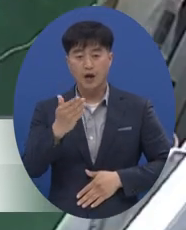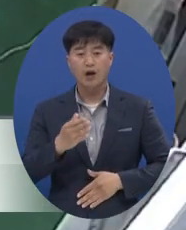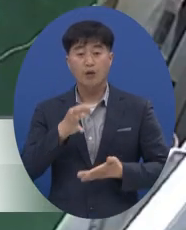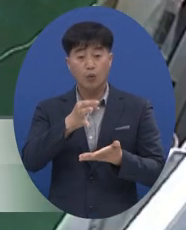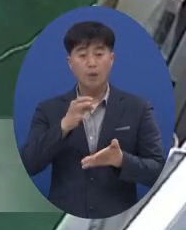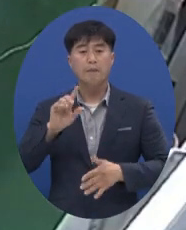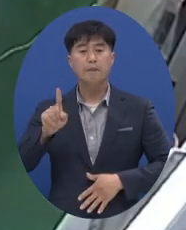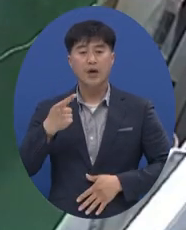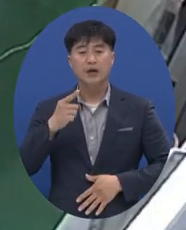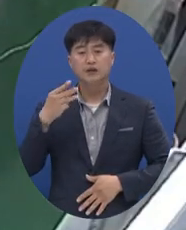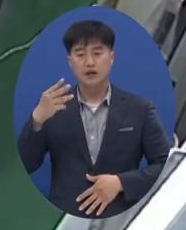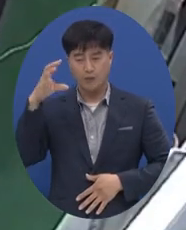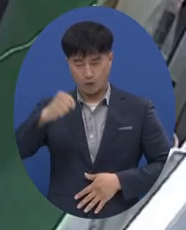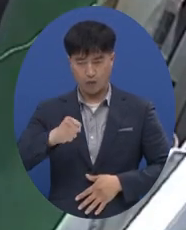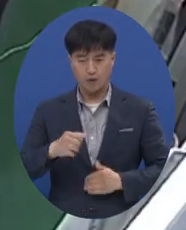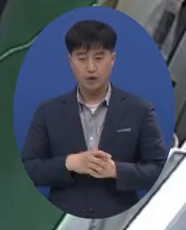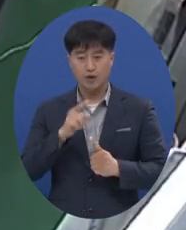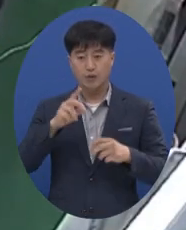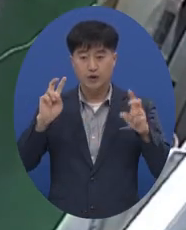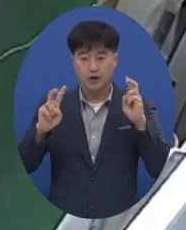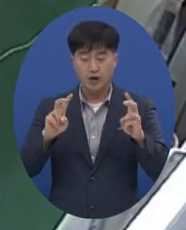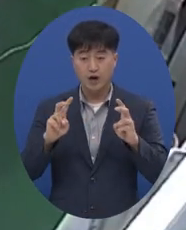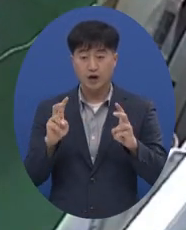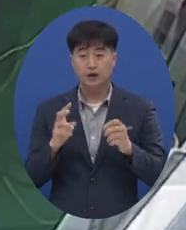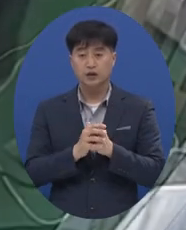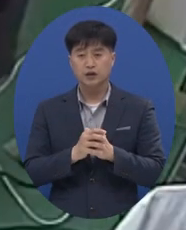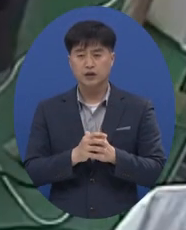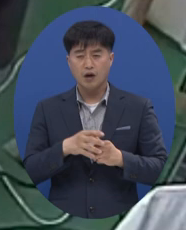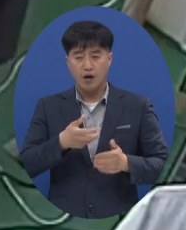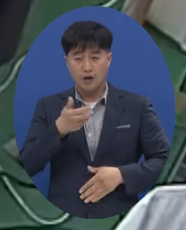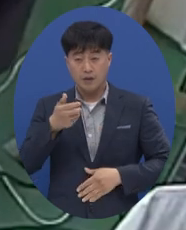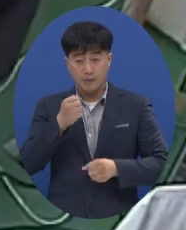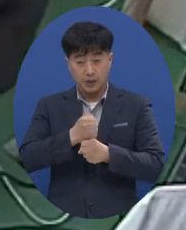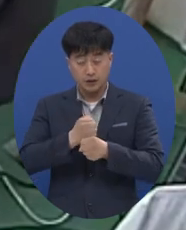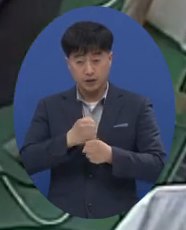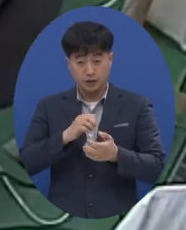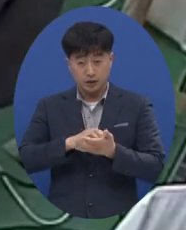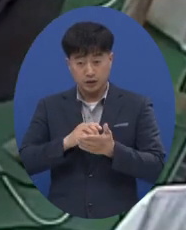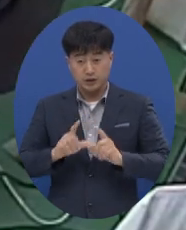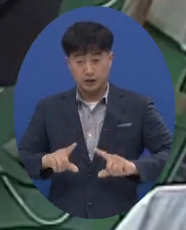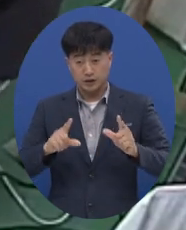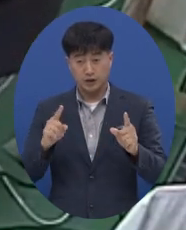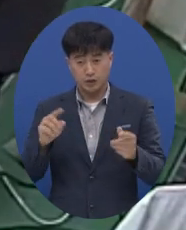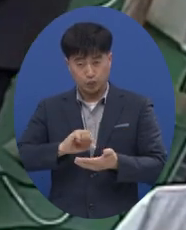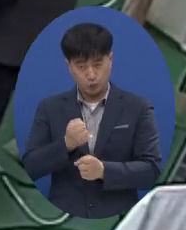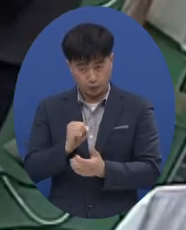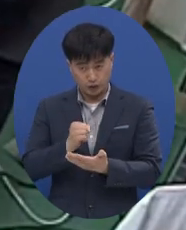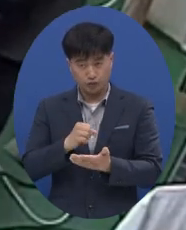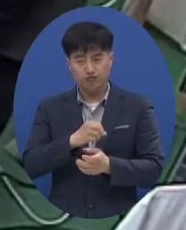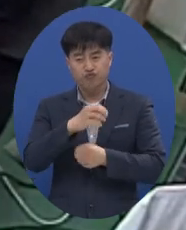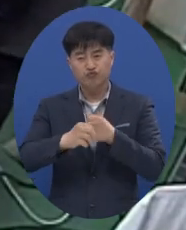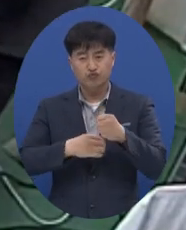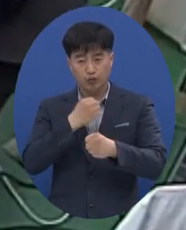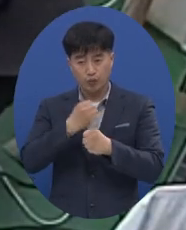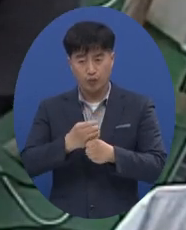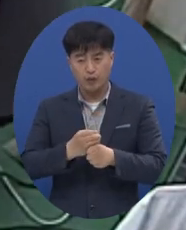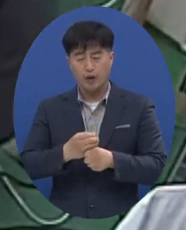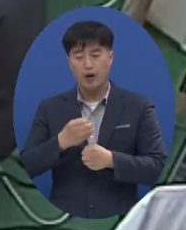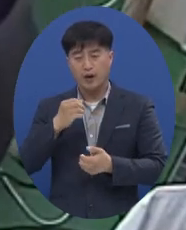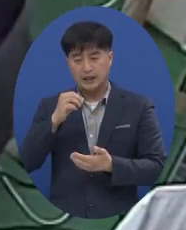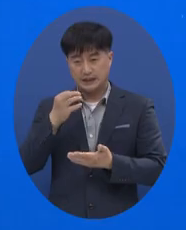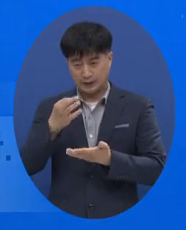103억 원에 달합니다. 이 업체는 원료수를 서류화 생산일지를 조작하는 수법을 써 수년간이나 단속을 피해 폭리를